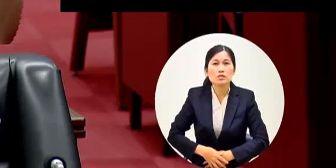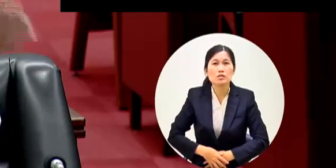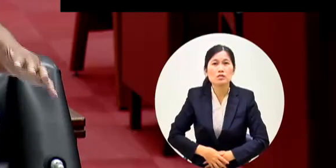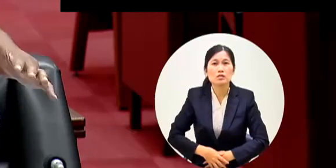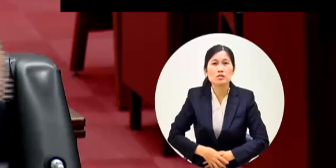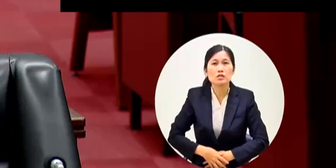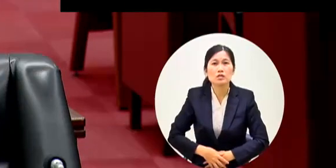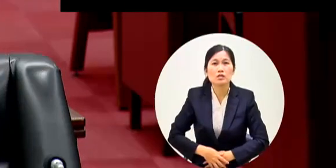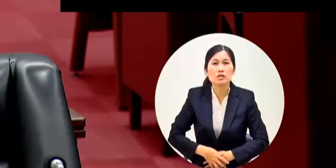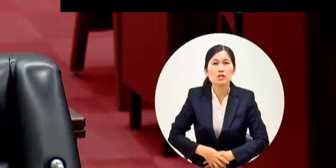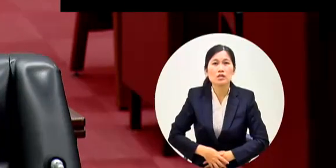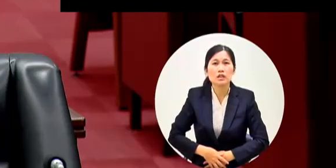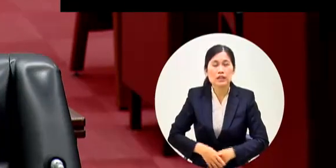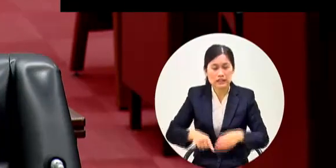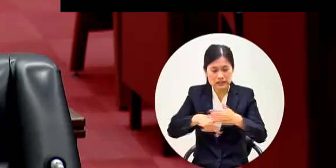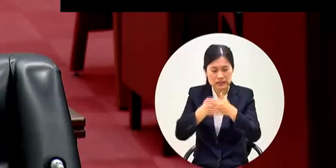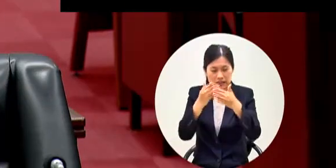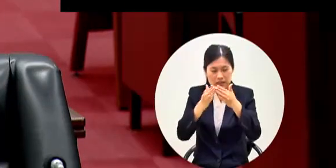造林地。